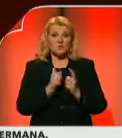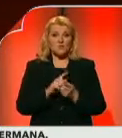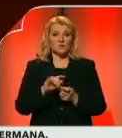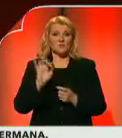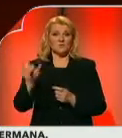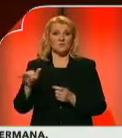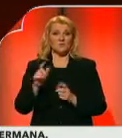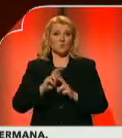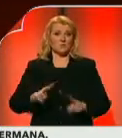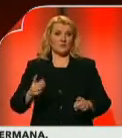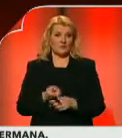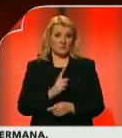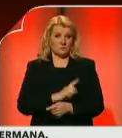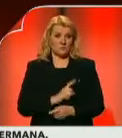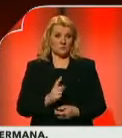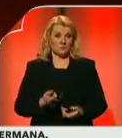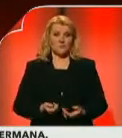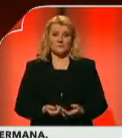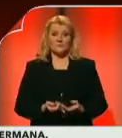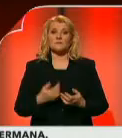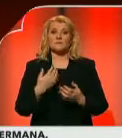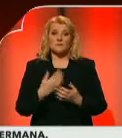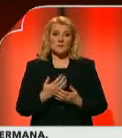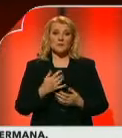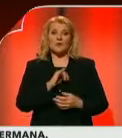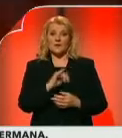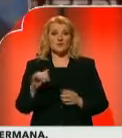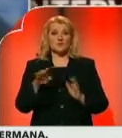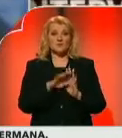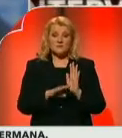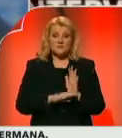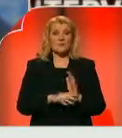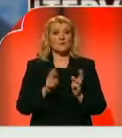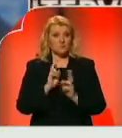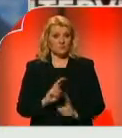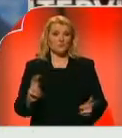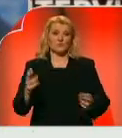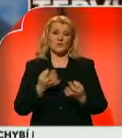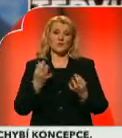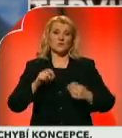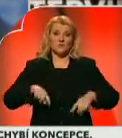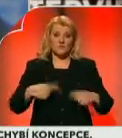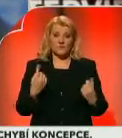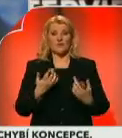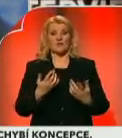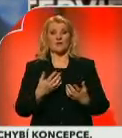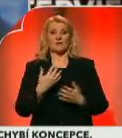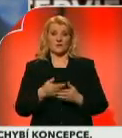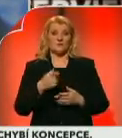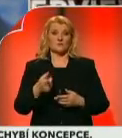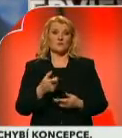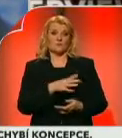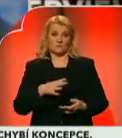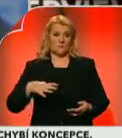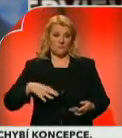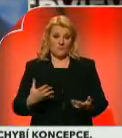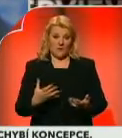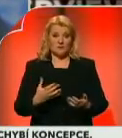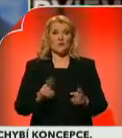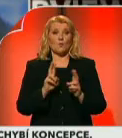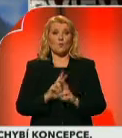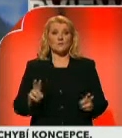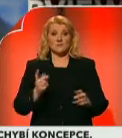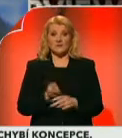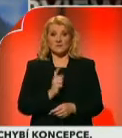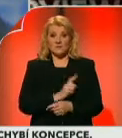soudci. Tak samozřejmě ke každé legislativě je možné mít nějaké výhrady, to je samozřejmě normální.